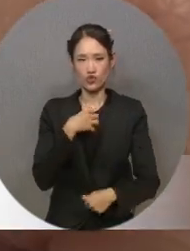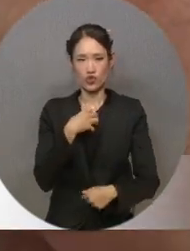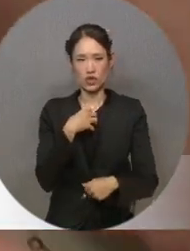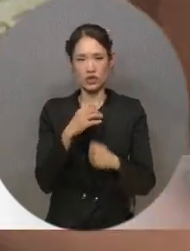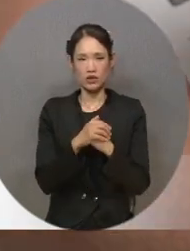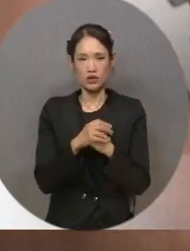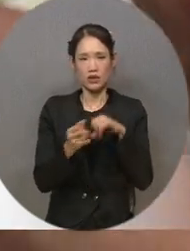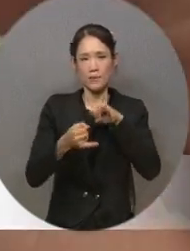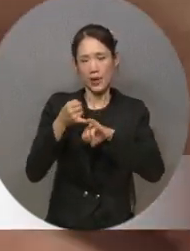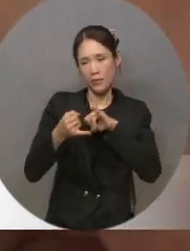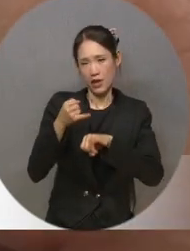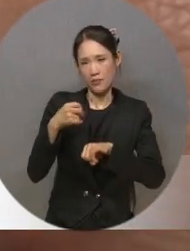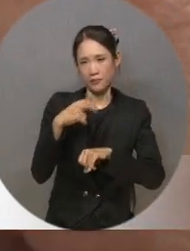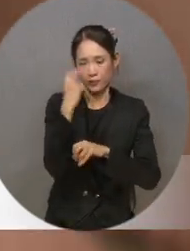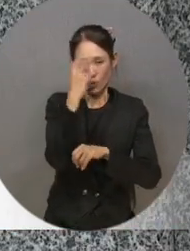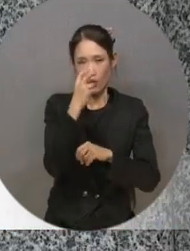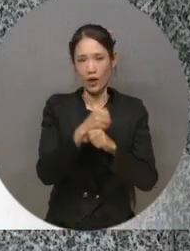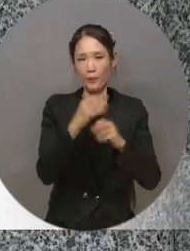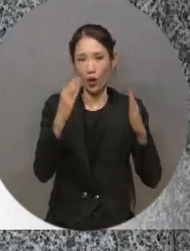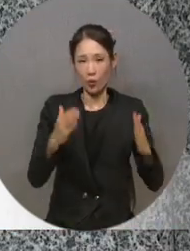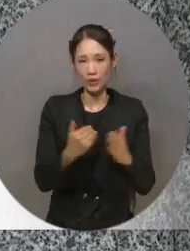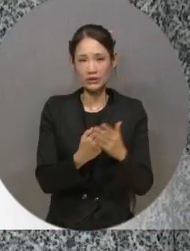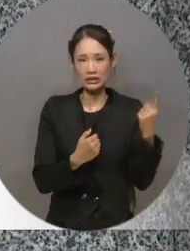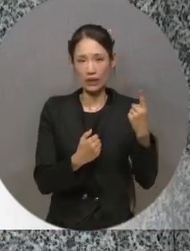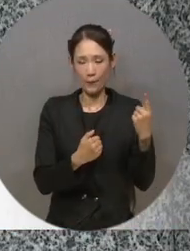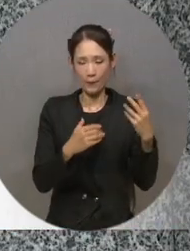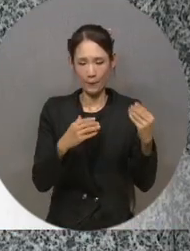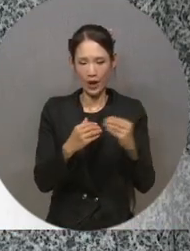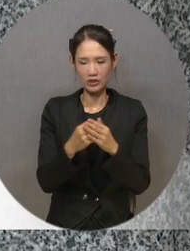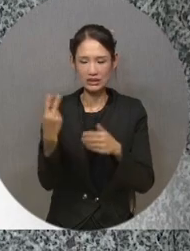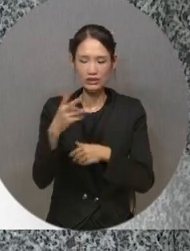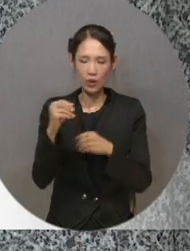연체 금액 조사 범위를 1천만 원에서 2천만 원으로